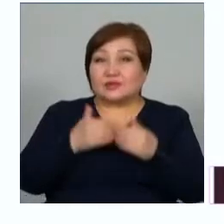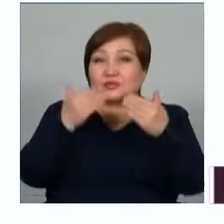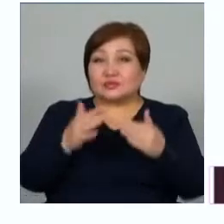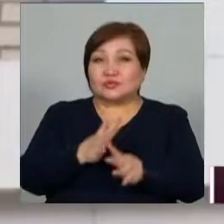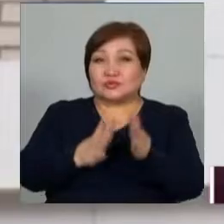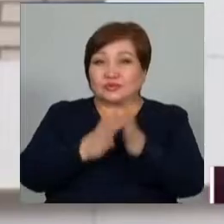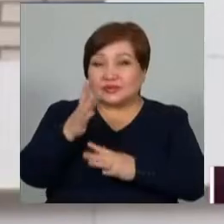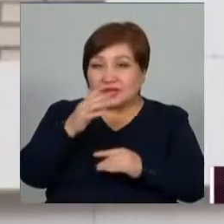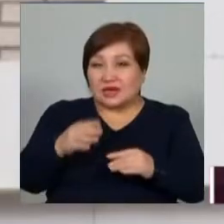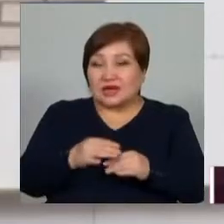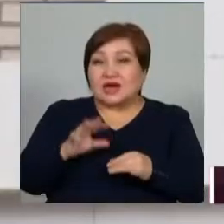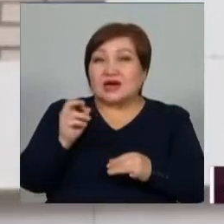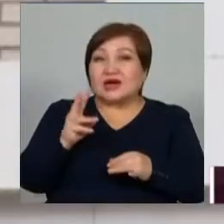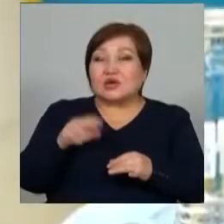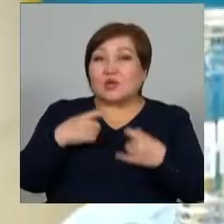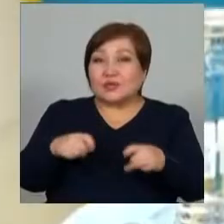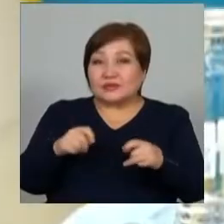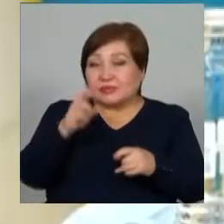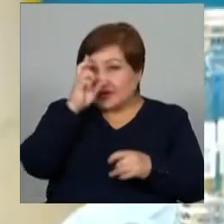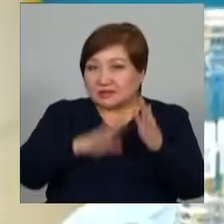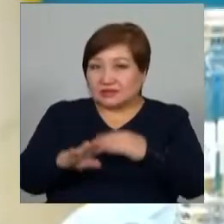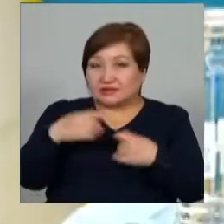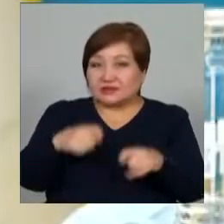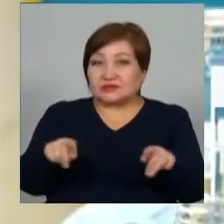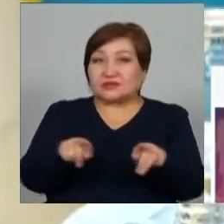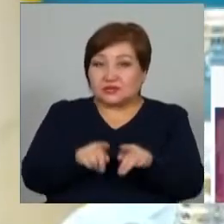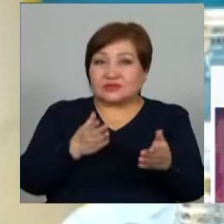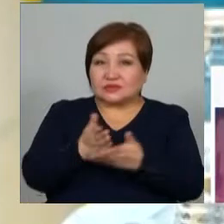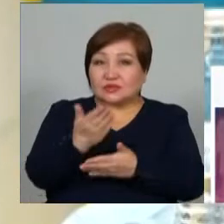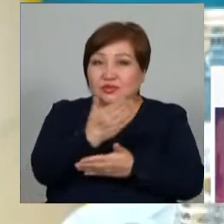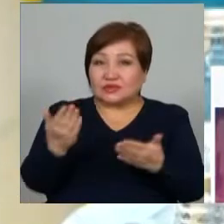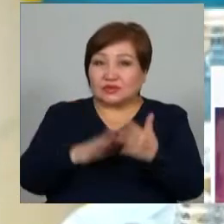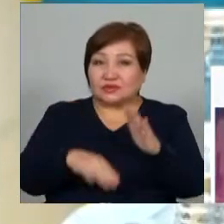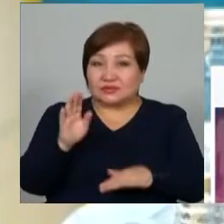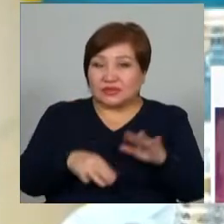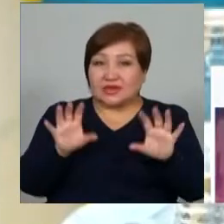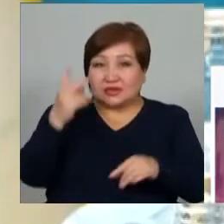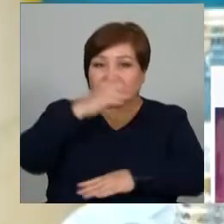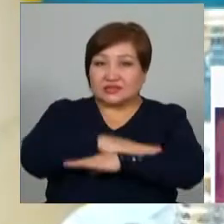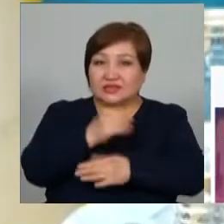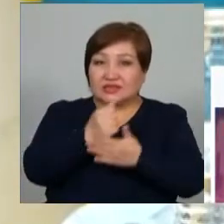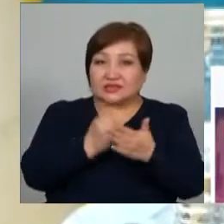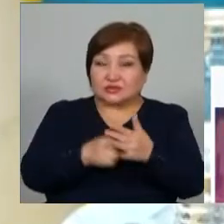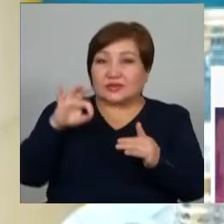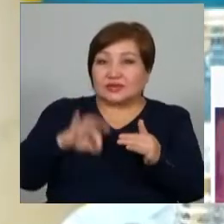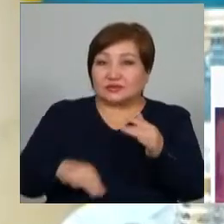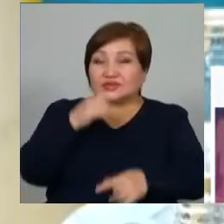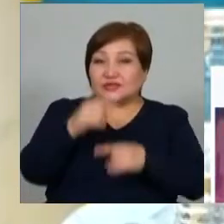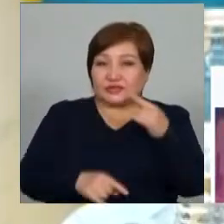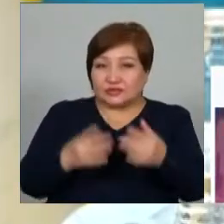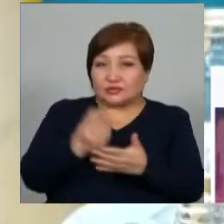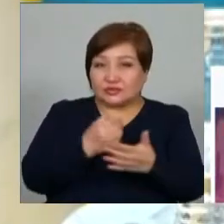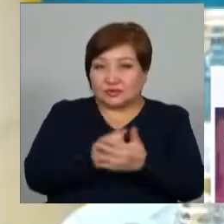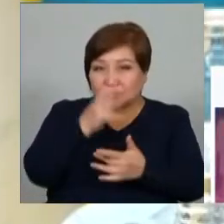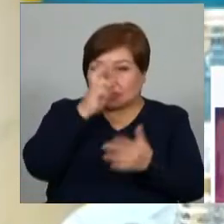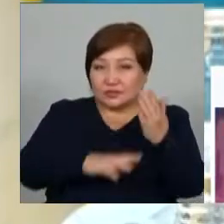дұрыс екенін тексеру керек деді. Құрылыс жоспарын ескере отырып, оған қанша коммуналдық инфрақұрылым